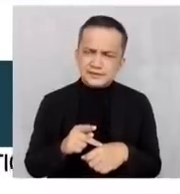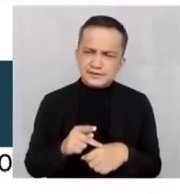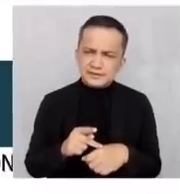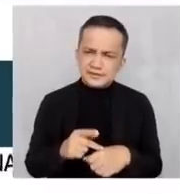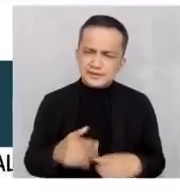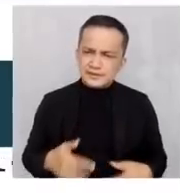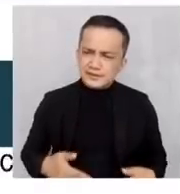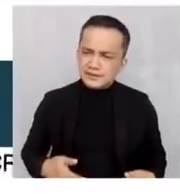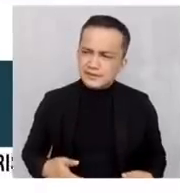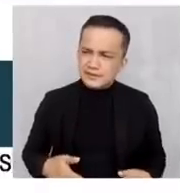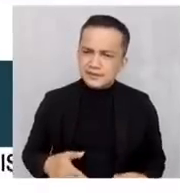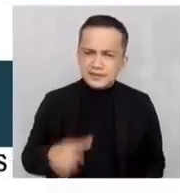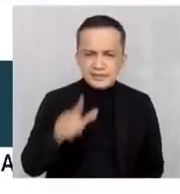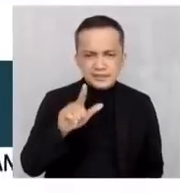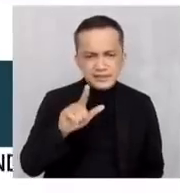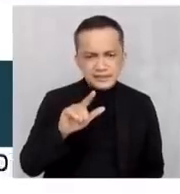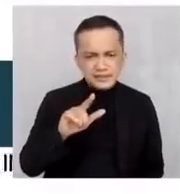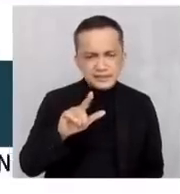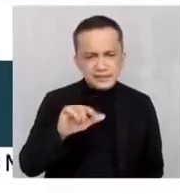social media,